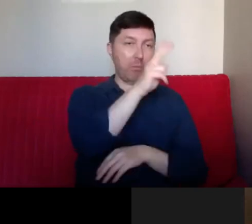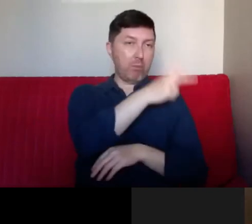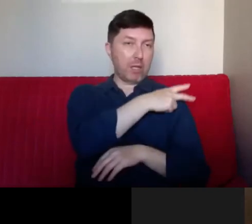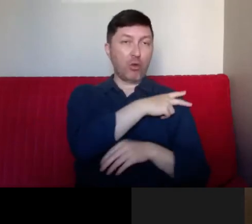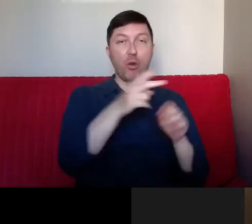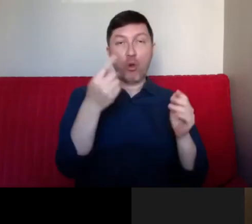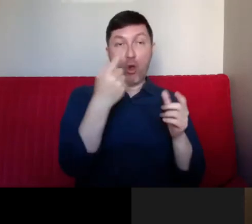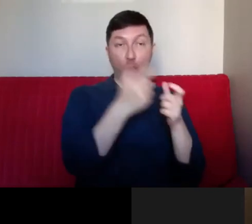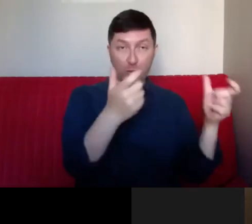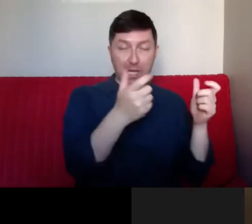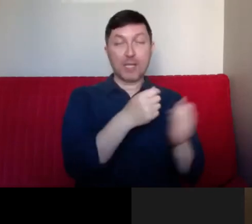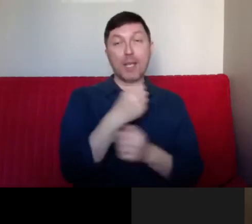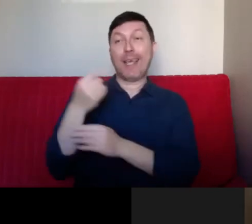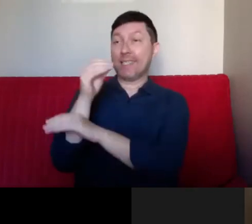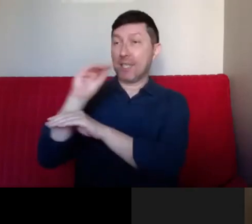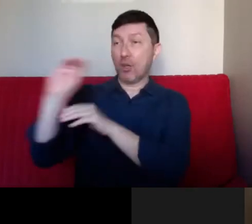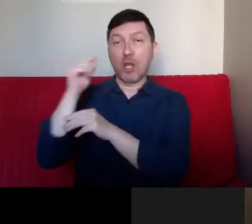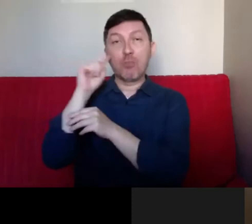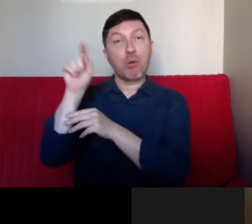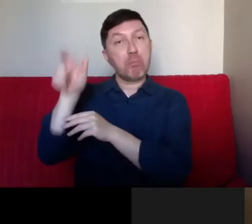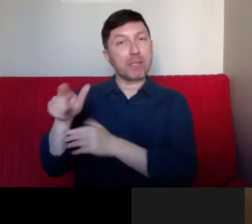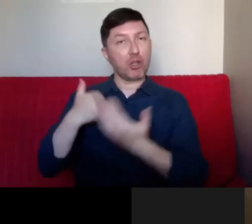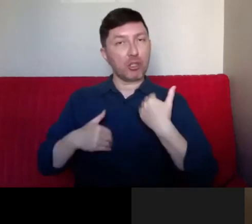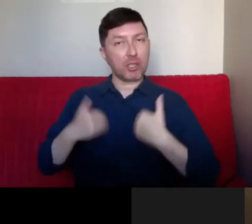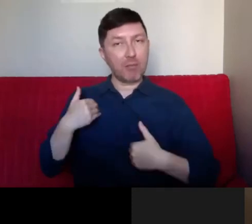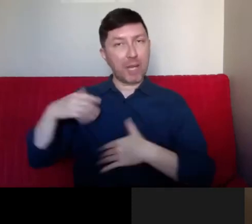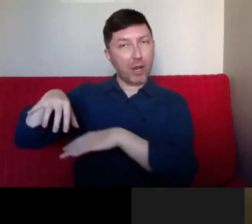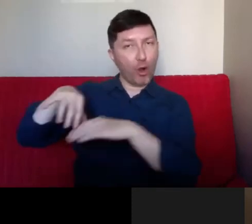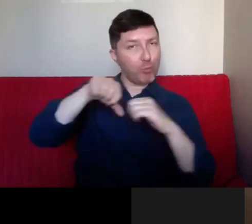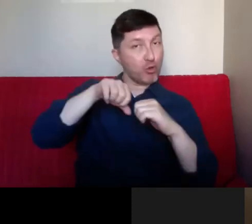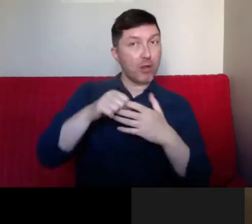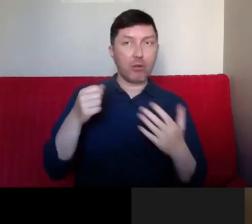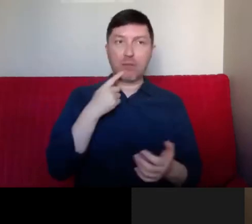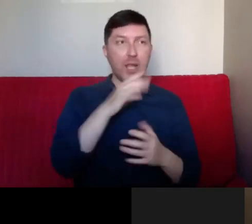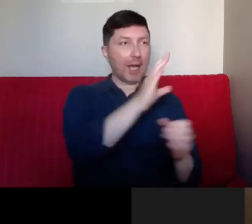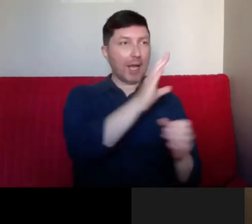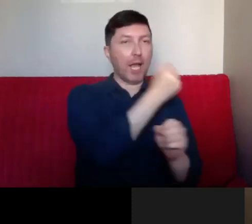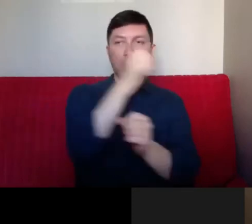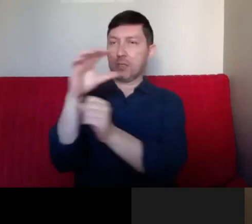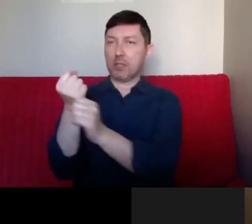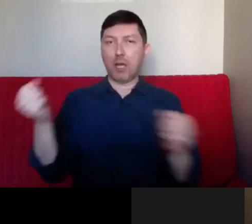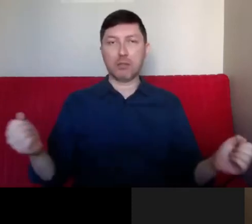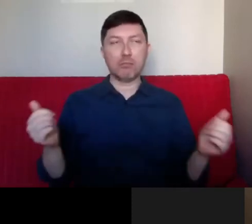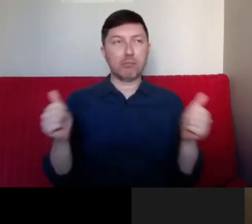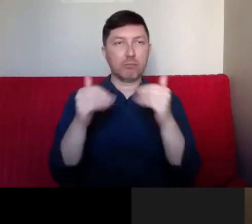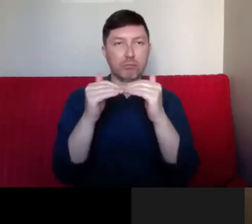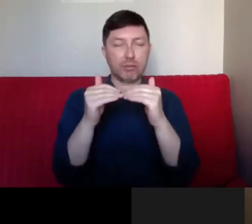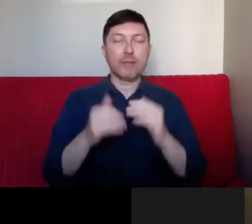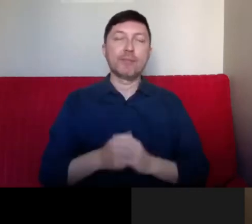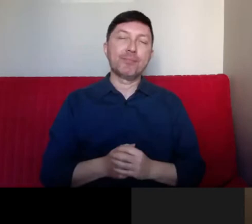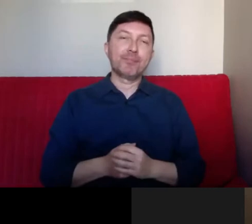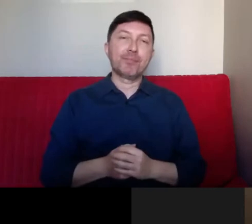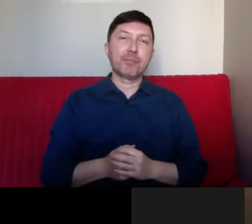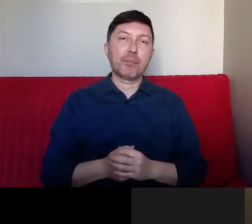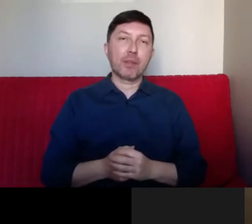pour la personne handicapée. C'est donc quelque chose qui est gagnant-gagnant. Et puis l'autre axe de